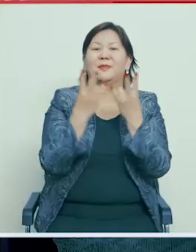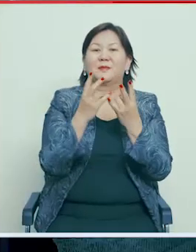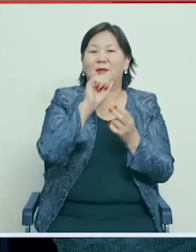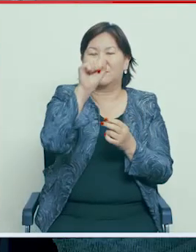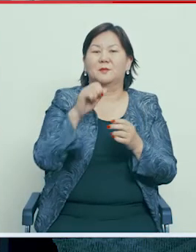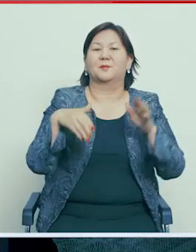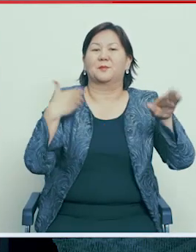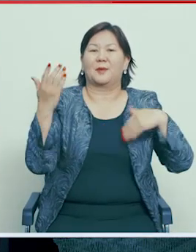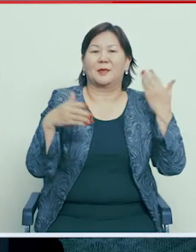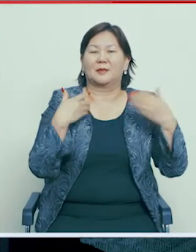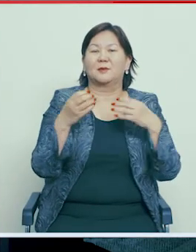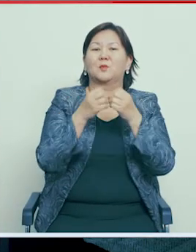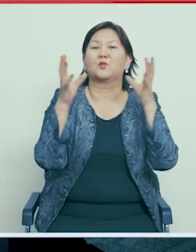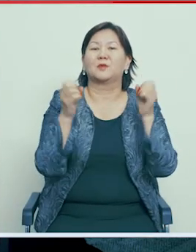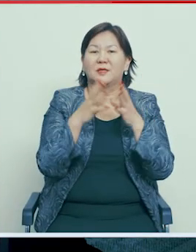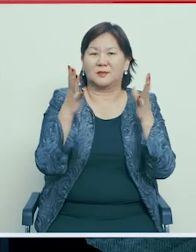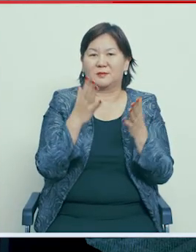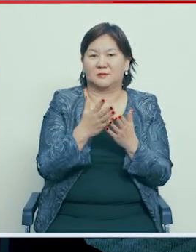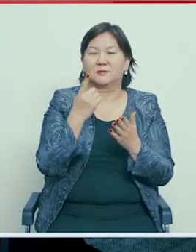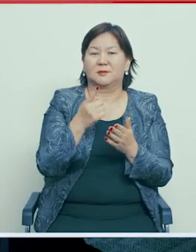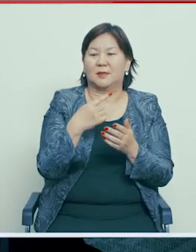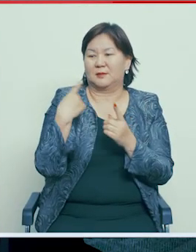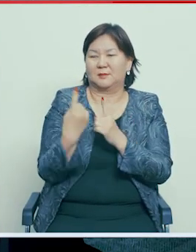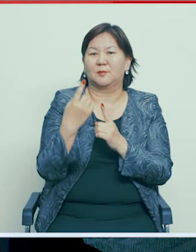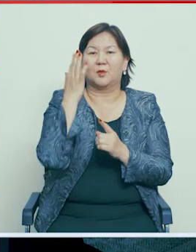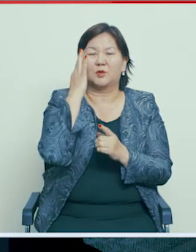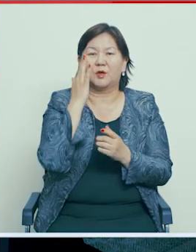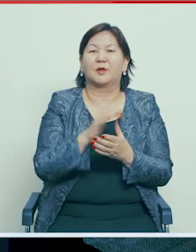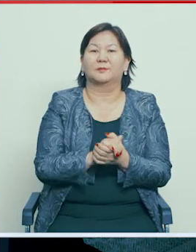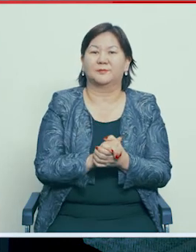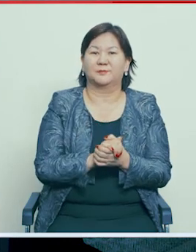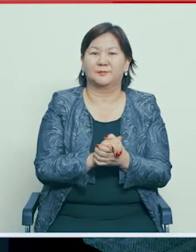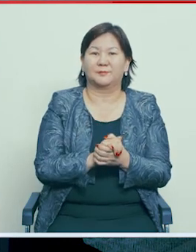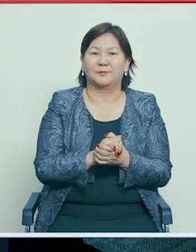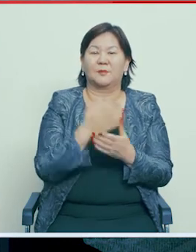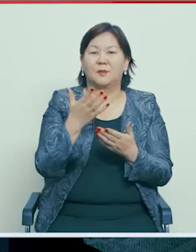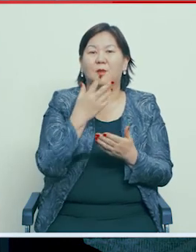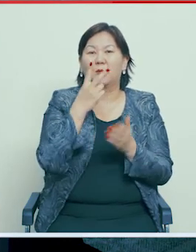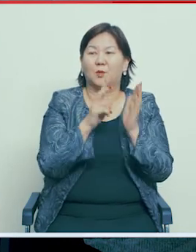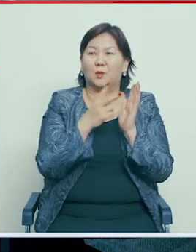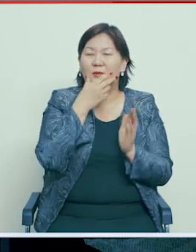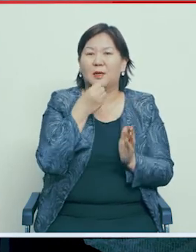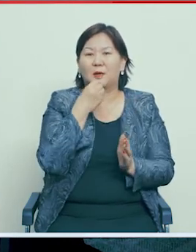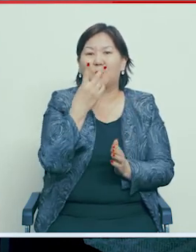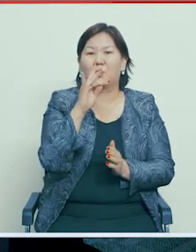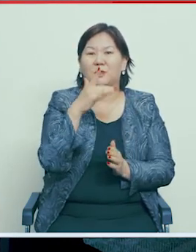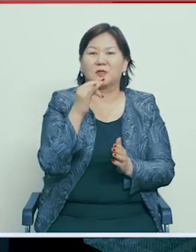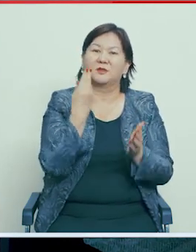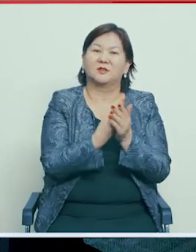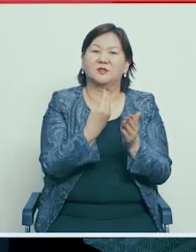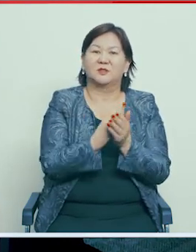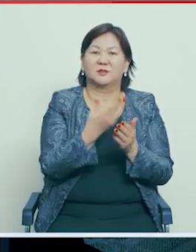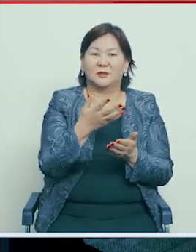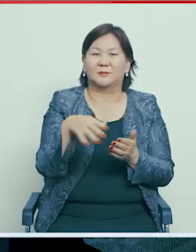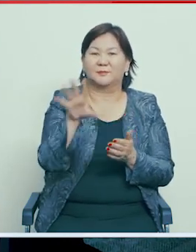юм бол бид баялаг бүтээгч чиний адил нэг хүн энд сууж байна л гэж бодоорой. Яг нэг үлгэр жишээ одоо хүн байна л да ингээд сургууль бүр багшлаад